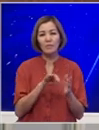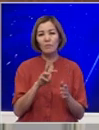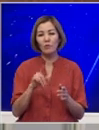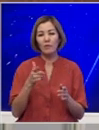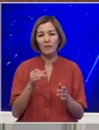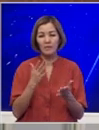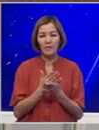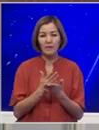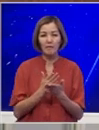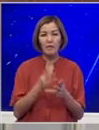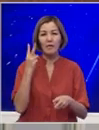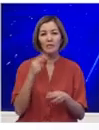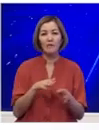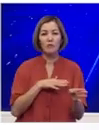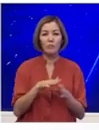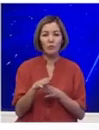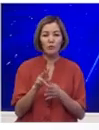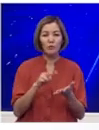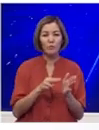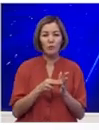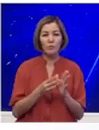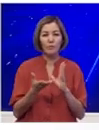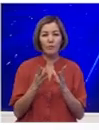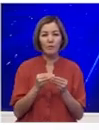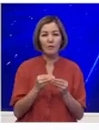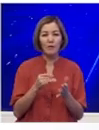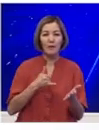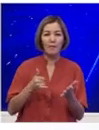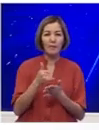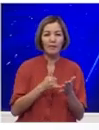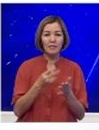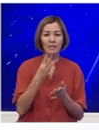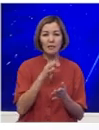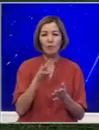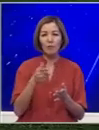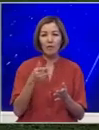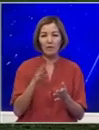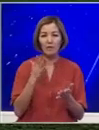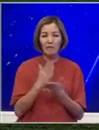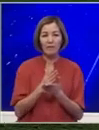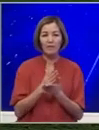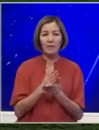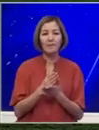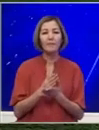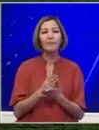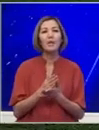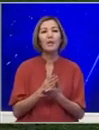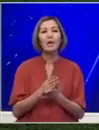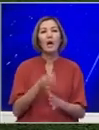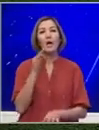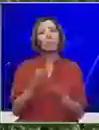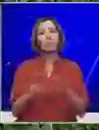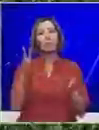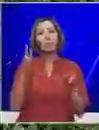гектар. Посев завершен полностью. План по площади масличных составил 3 миллиона гектар. Также в ходе мероприятия обсуждался